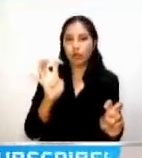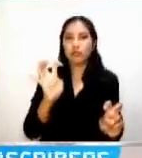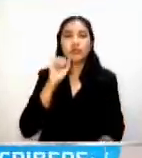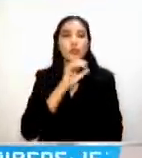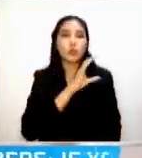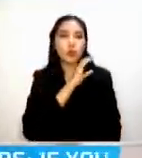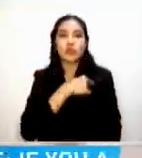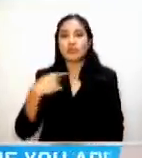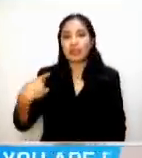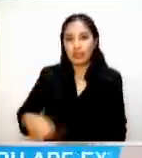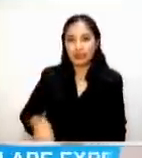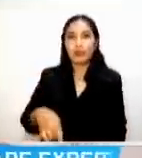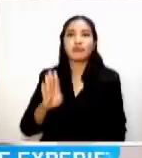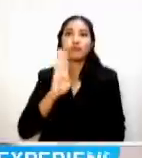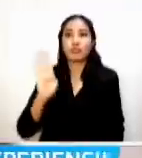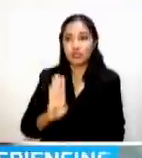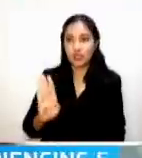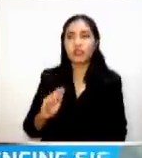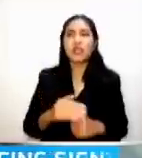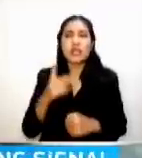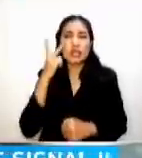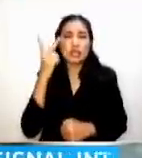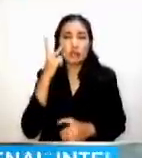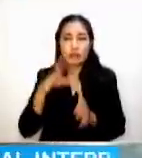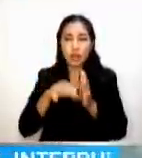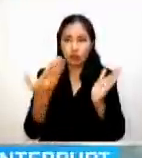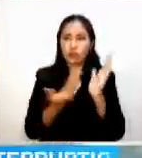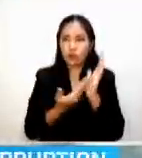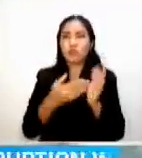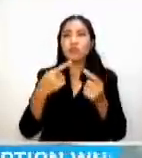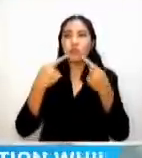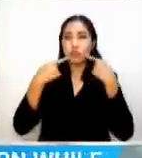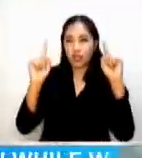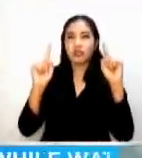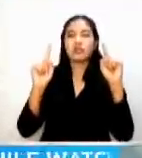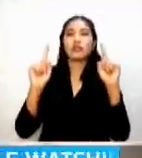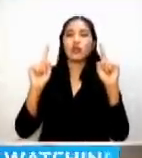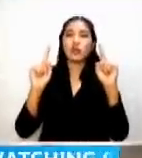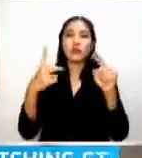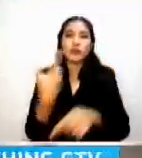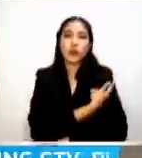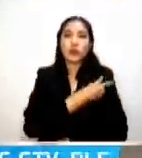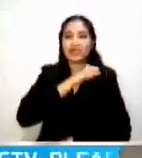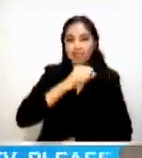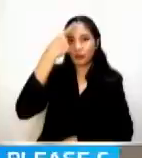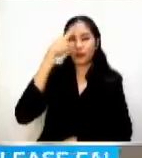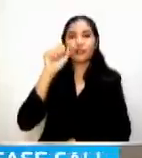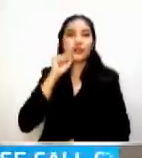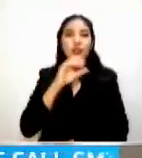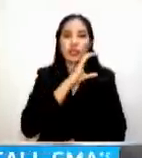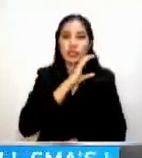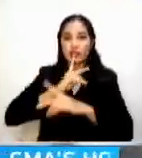nakita nilang epektibo ang bakuna para maiwasang magka-severe COVID ang mga nakatatanda. Mababa na rin po kasi ang supply